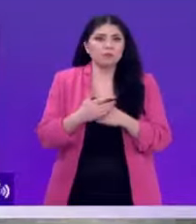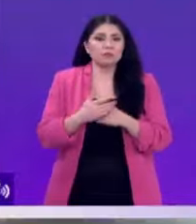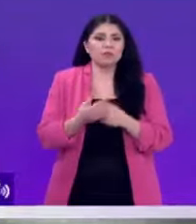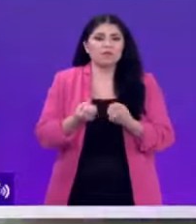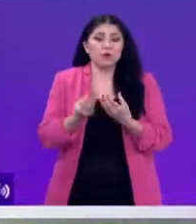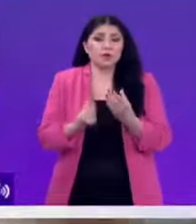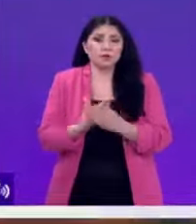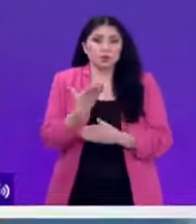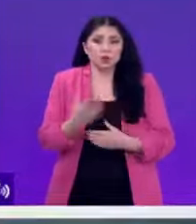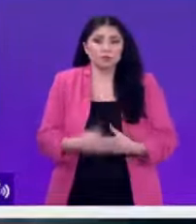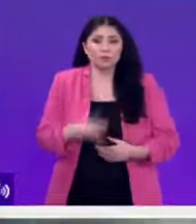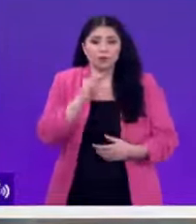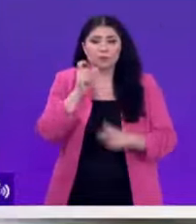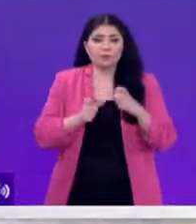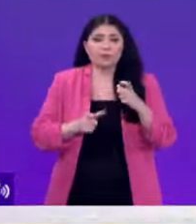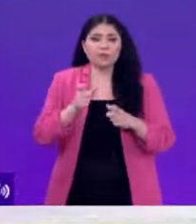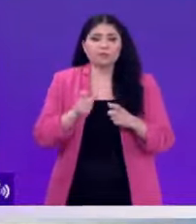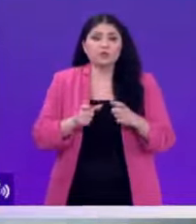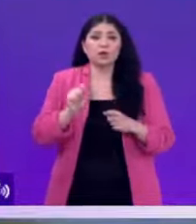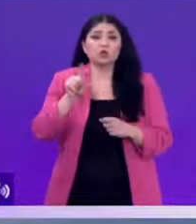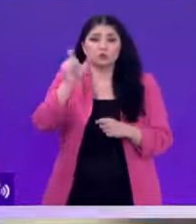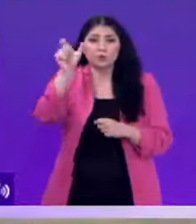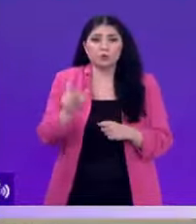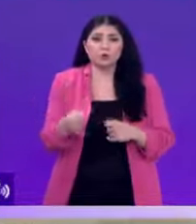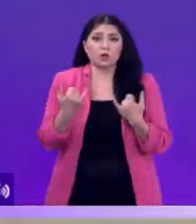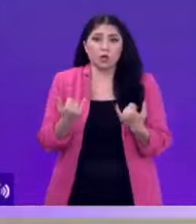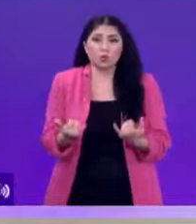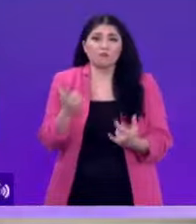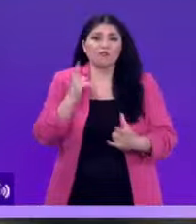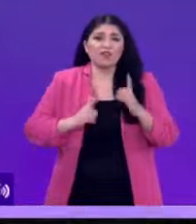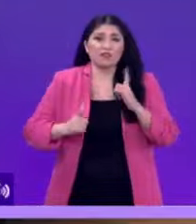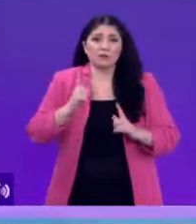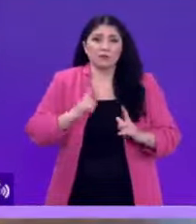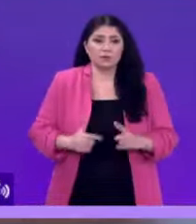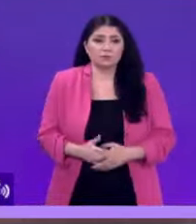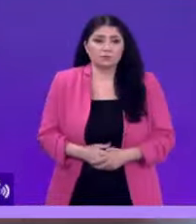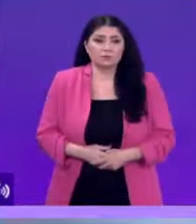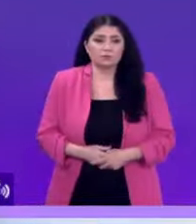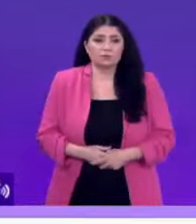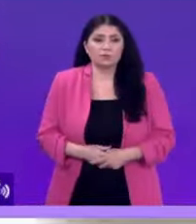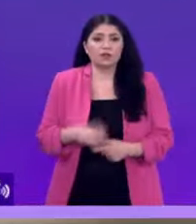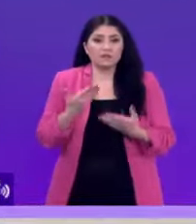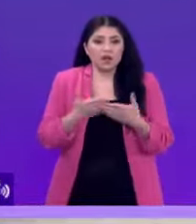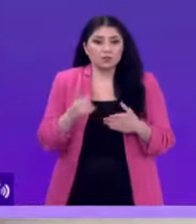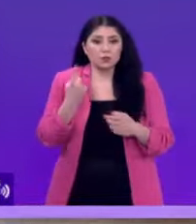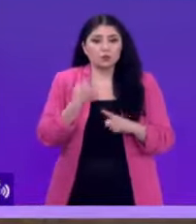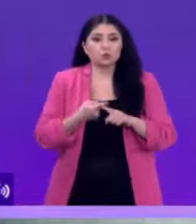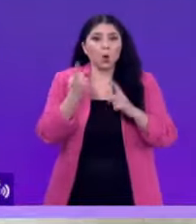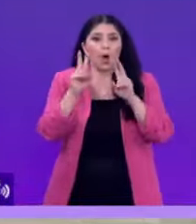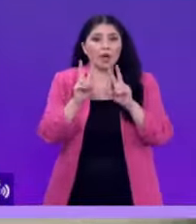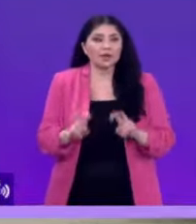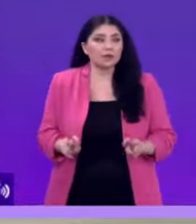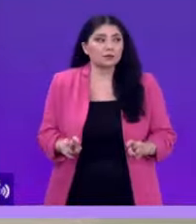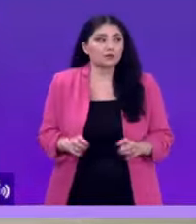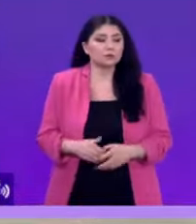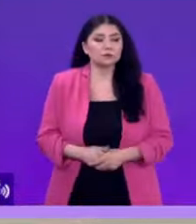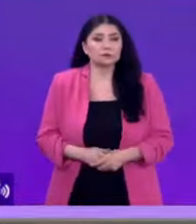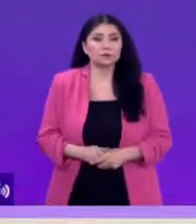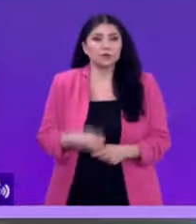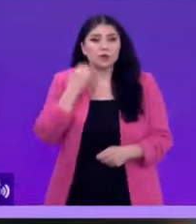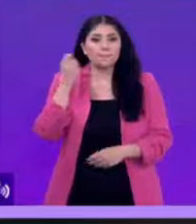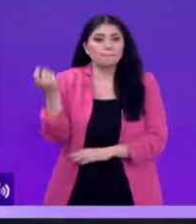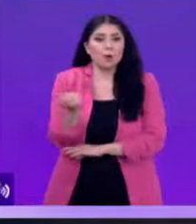că vorbim la această oră despre 12 victime. Spuneai tu că va începe și o anchetă acolo de îndată ce